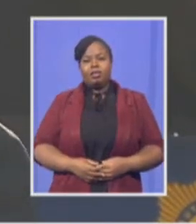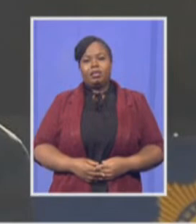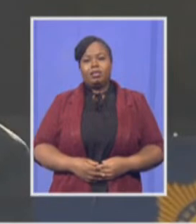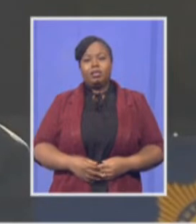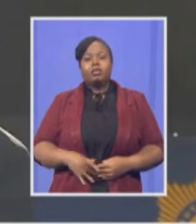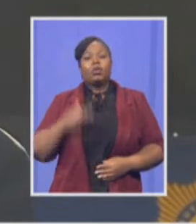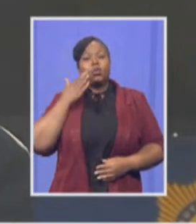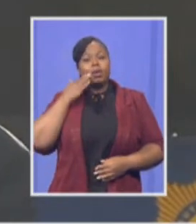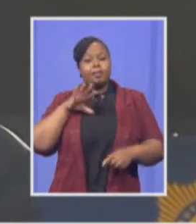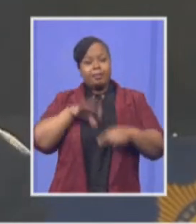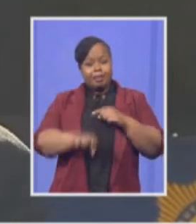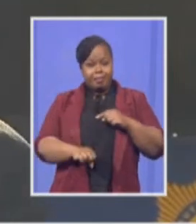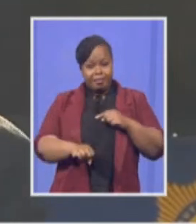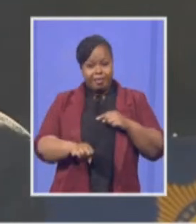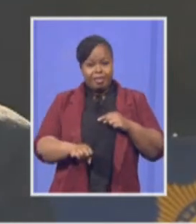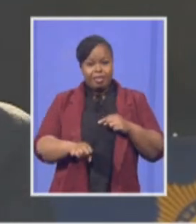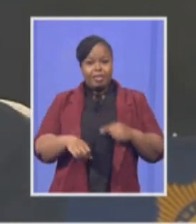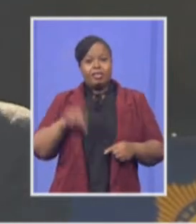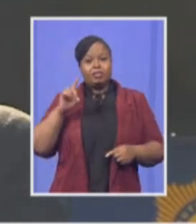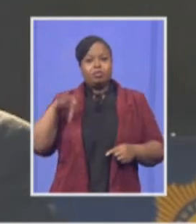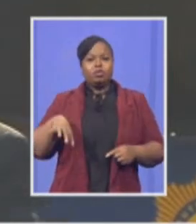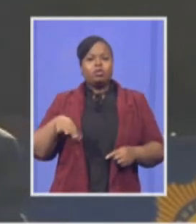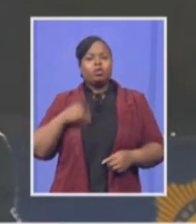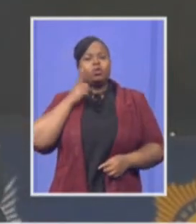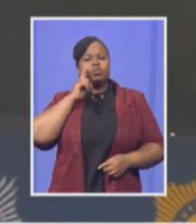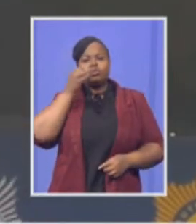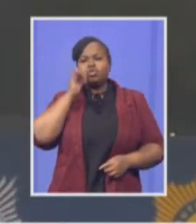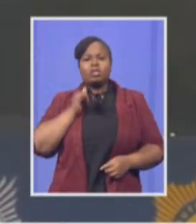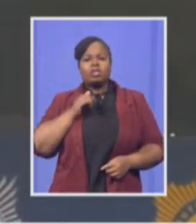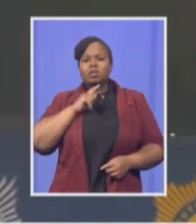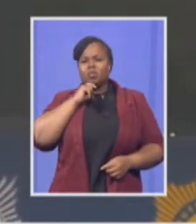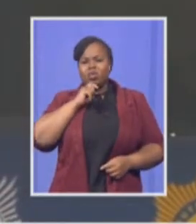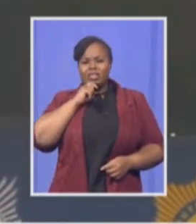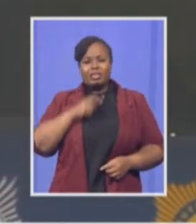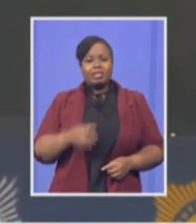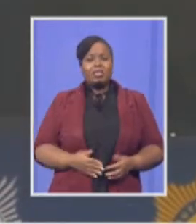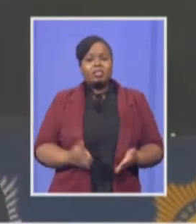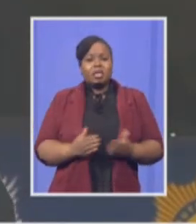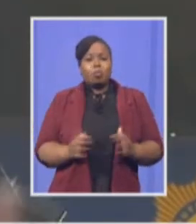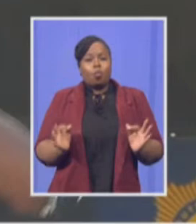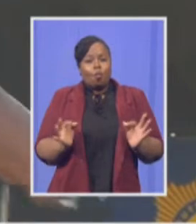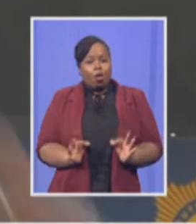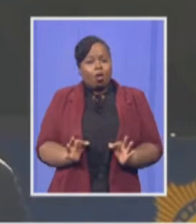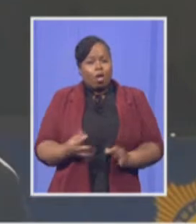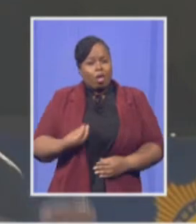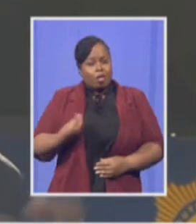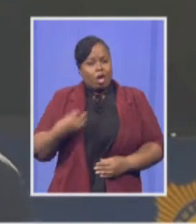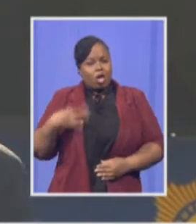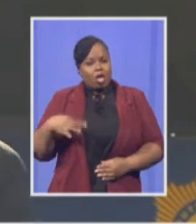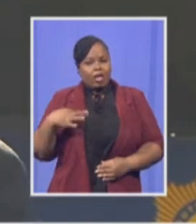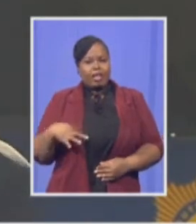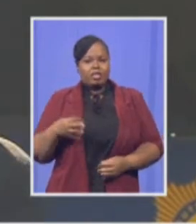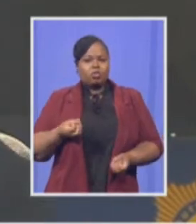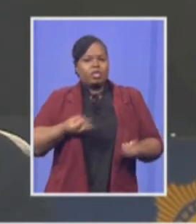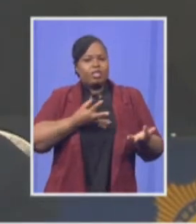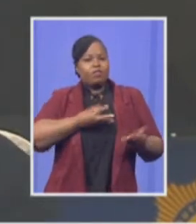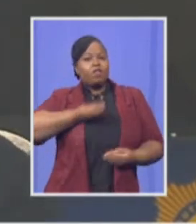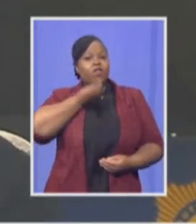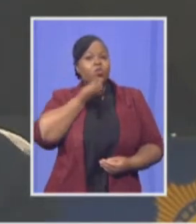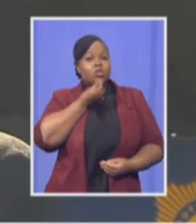Basibabamba siyamba siyobabheka ekuseni safika kunamantombazana amancane amaningi ebahambisela ukudla